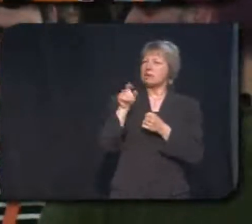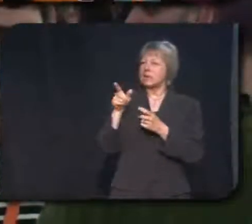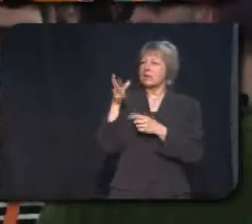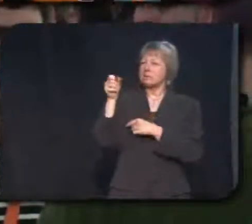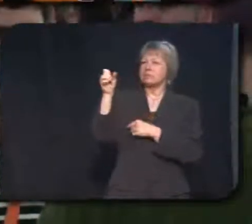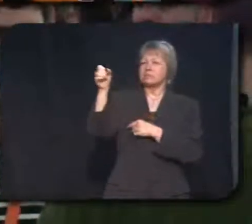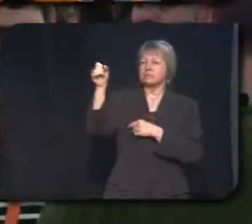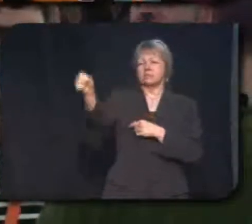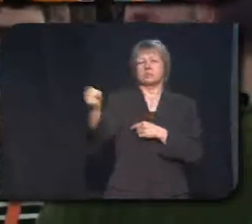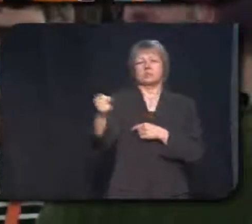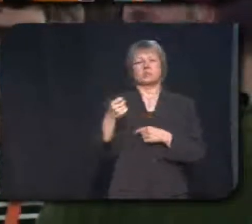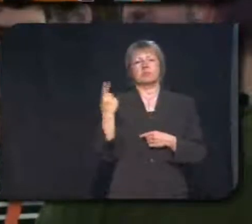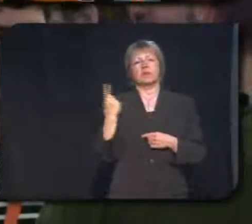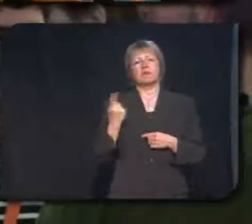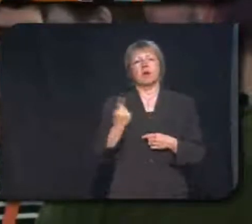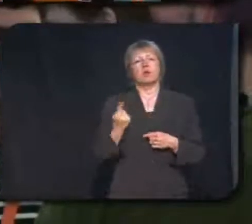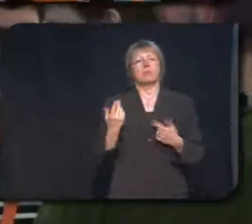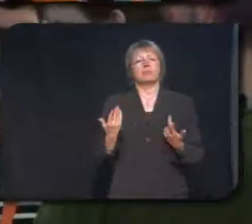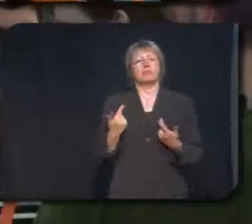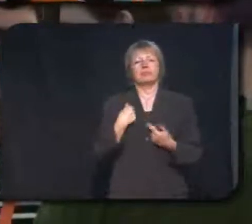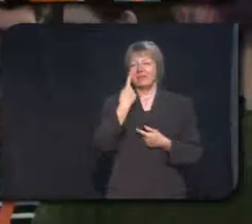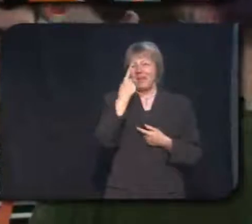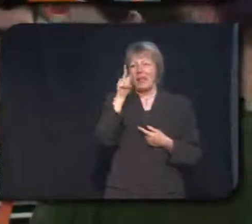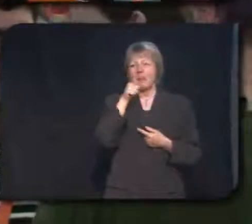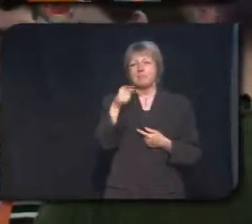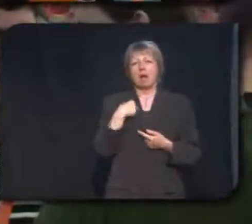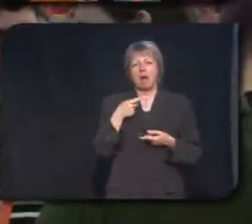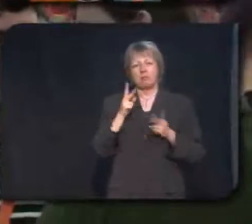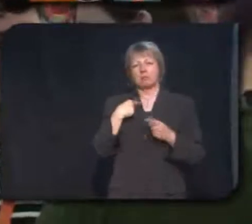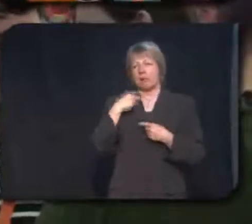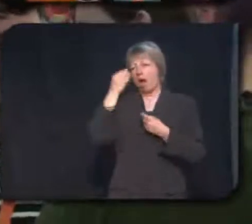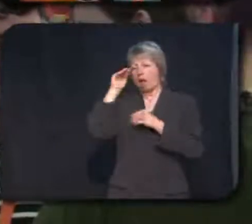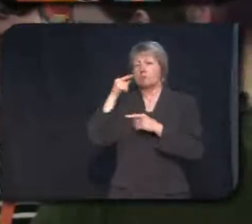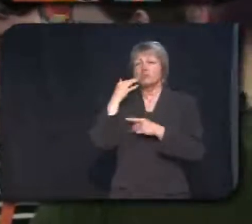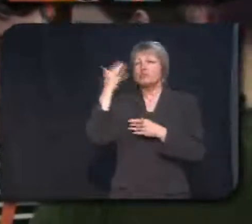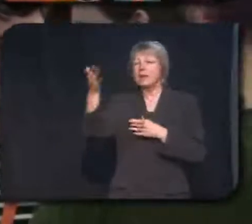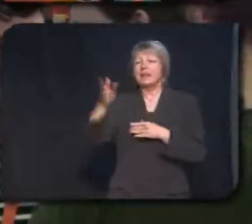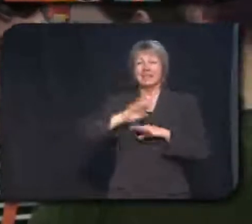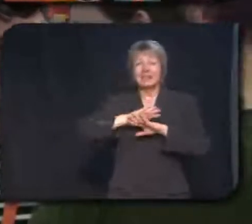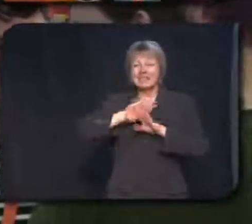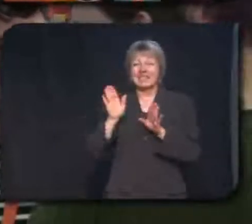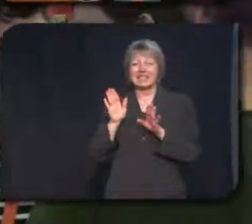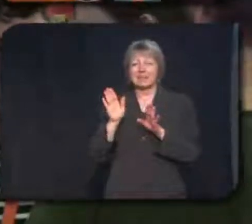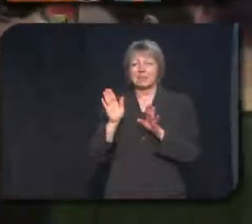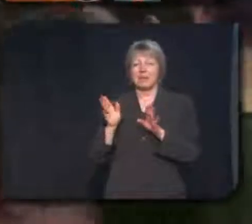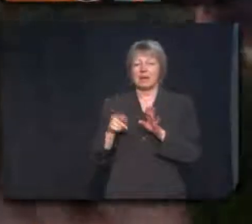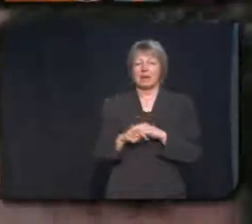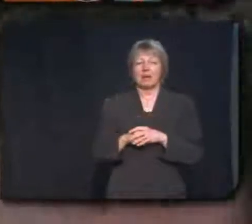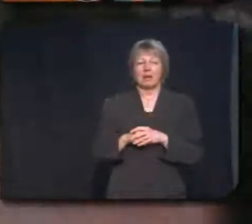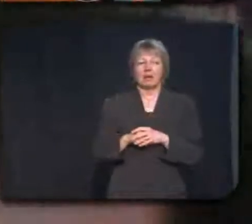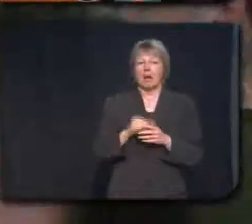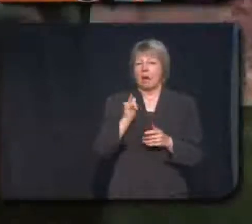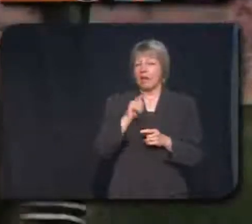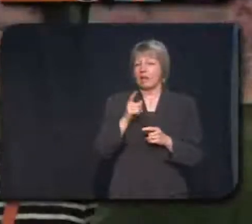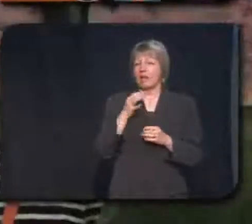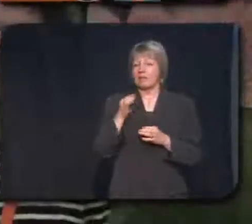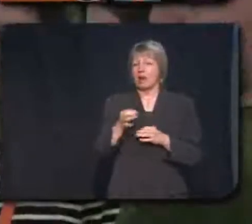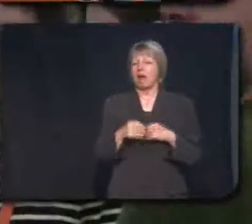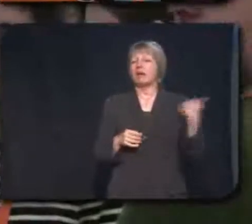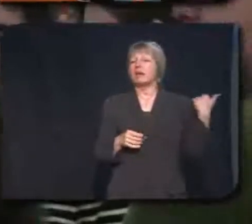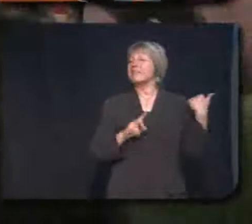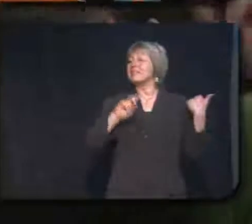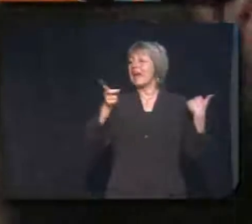das System dadurch träumen kann dass ich mich einmal regulär anmelde und danach nicht mehr an dem System teilnehme nein